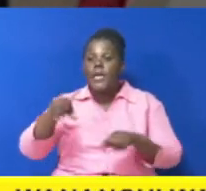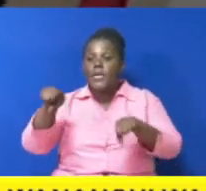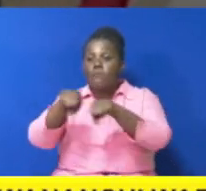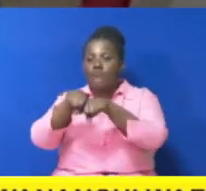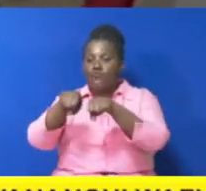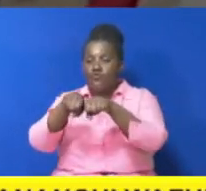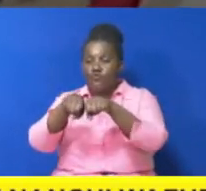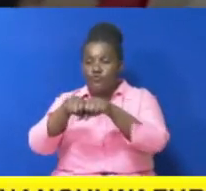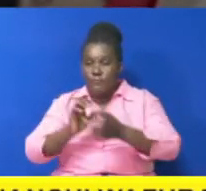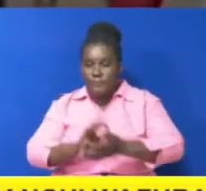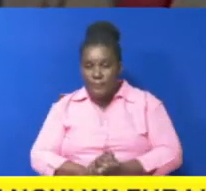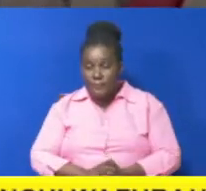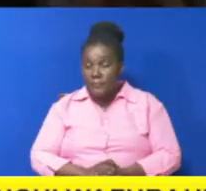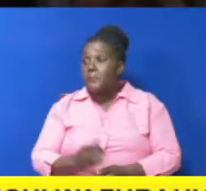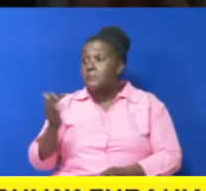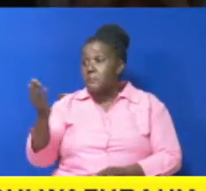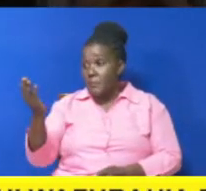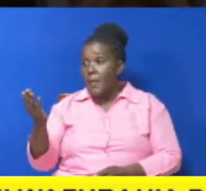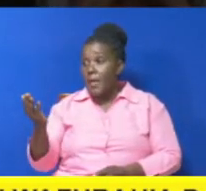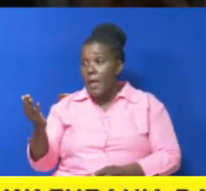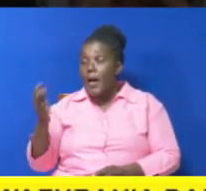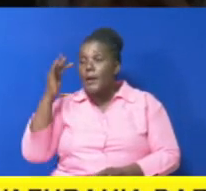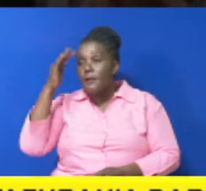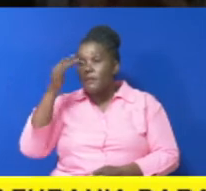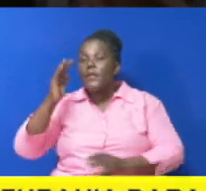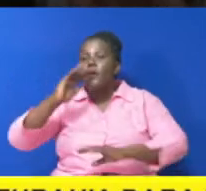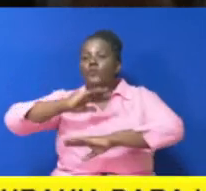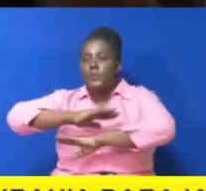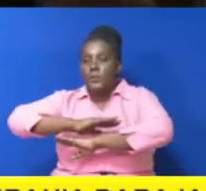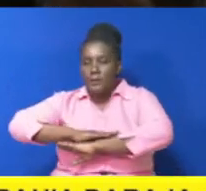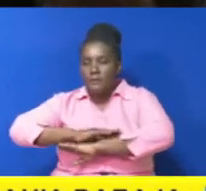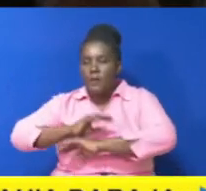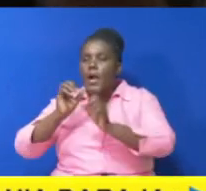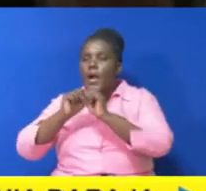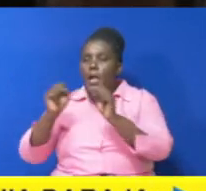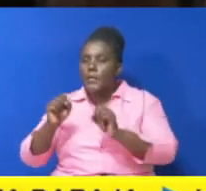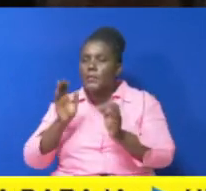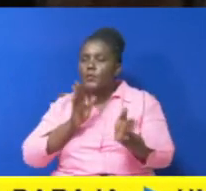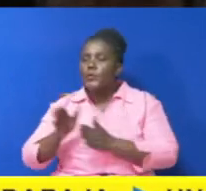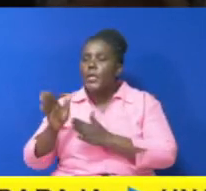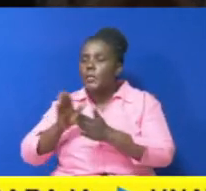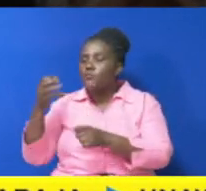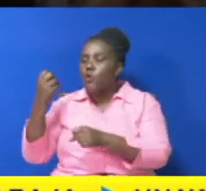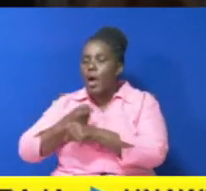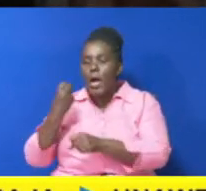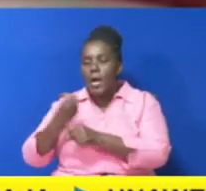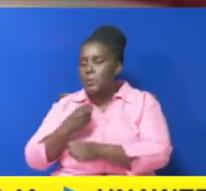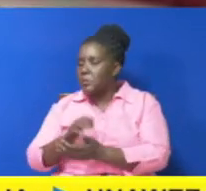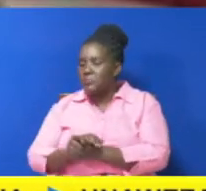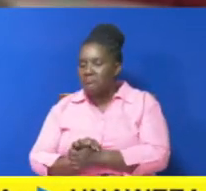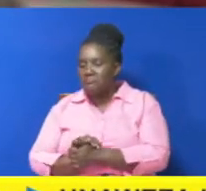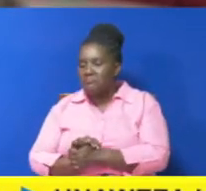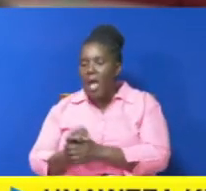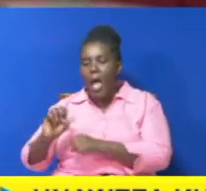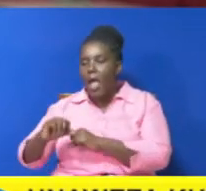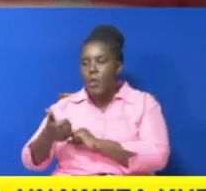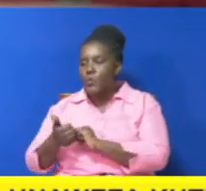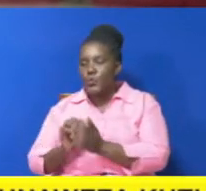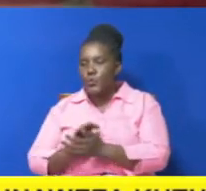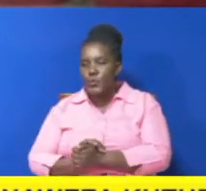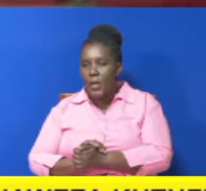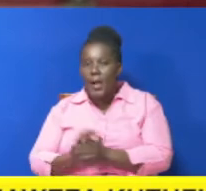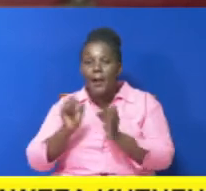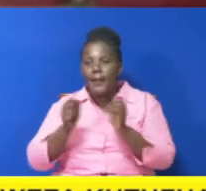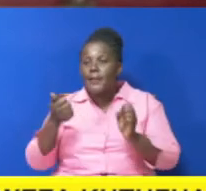linalomsumbua. Papa amesema anafikiria mpango wa kustaafu, ingawa huo sio utaratibu wa kazi yake kwa mujibu wa itifaki za kanisa Katoliki.